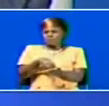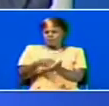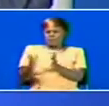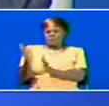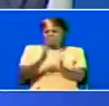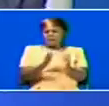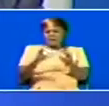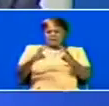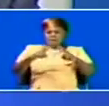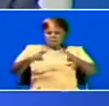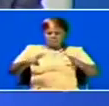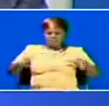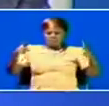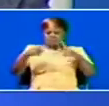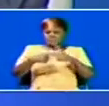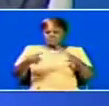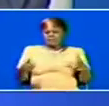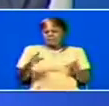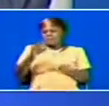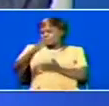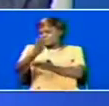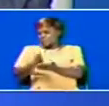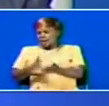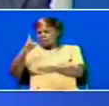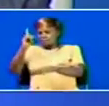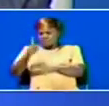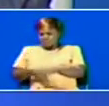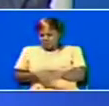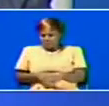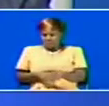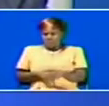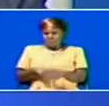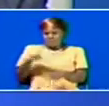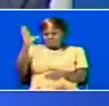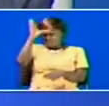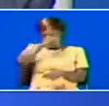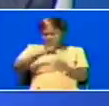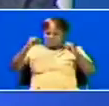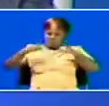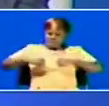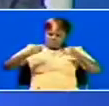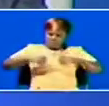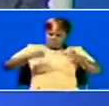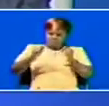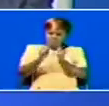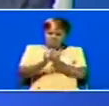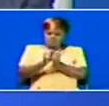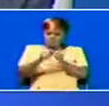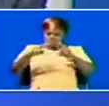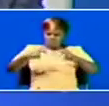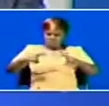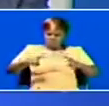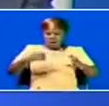mikakati ya uchunguzi iweze kufanywa. Mm-hmm. Mara nyingine tunaweza kukosa kukubaliana na uchunguzi huo. Kuna nafasi